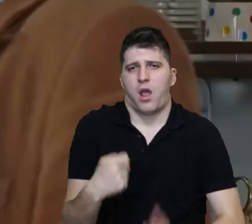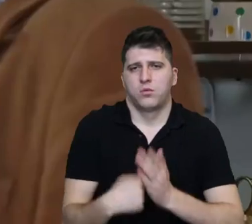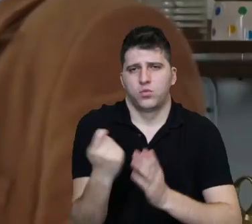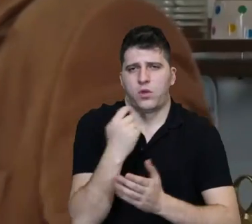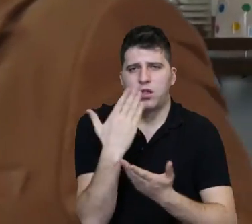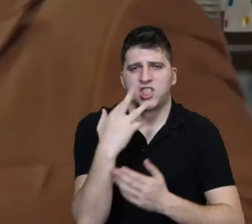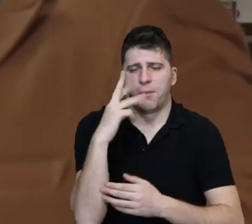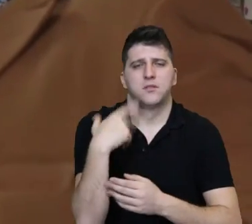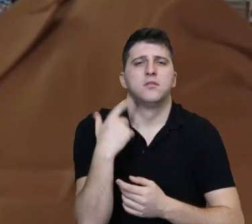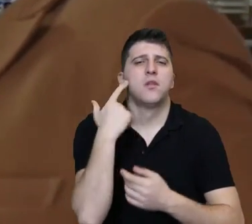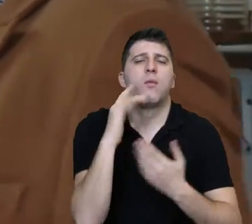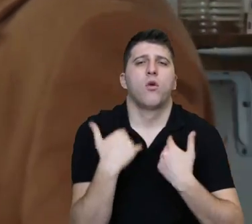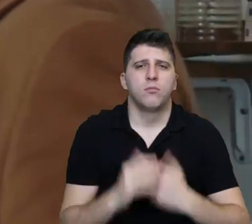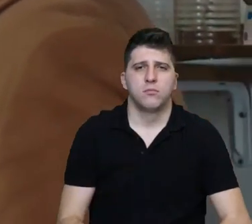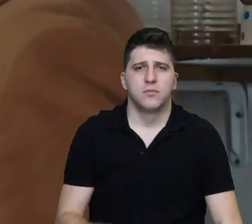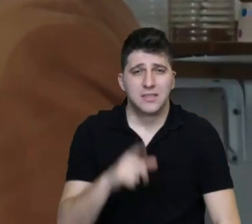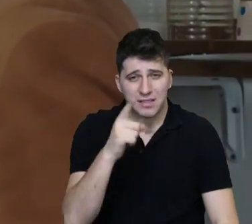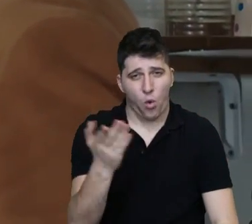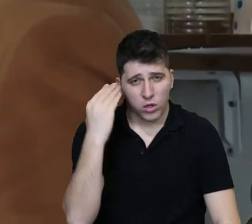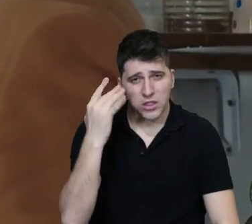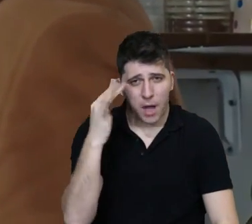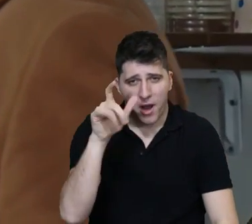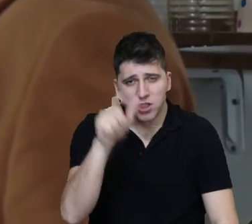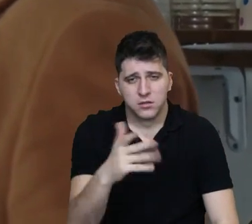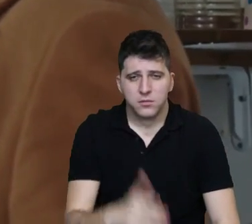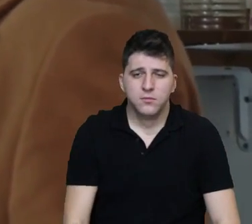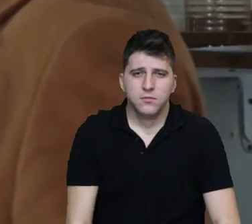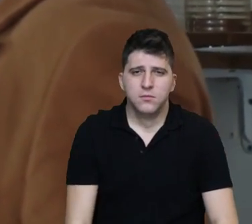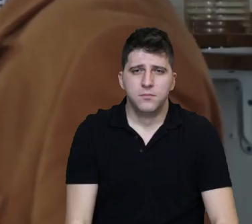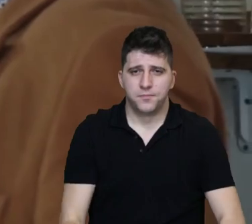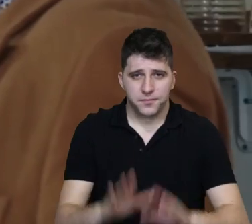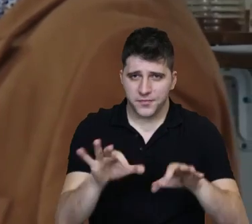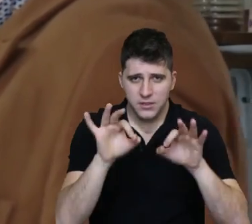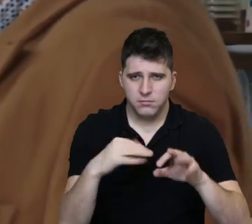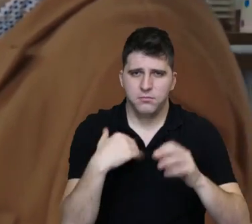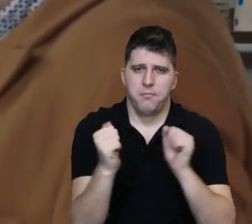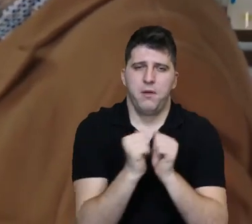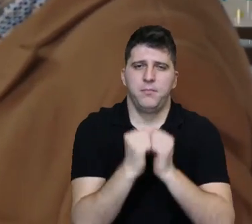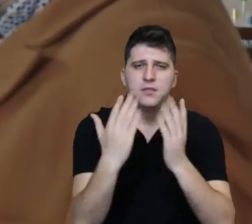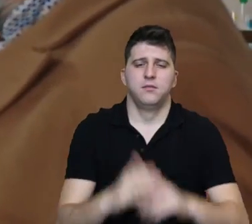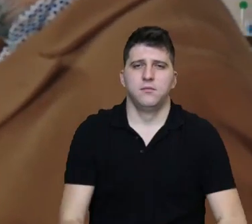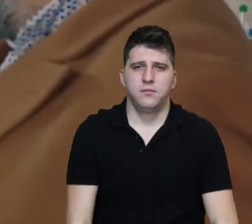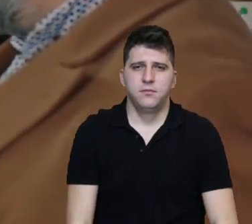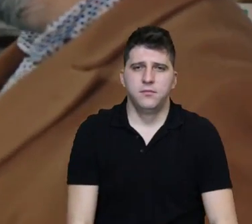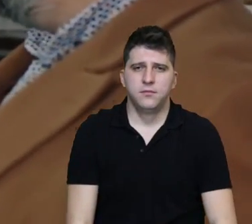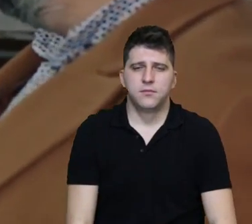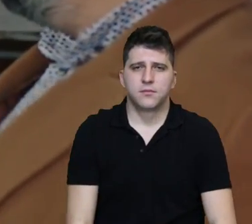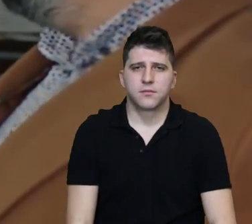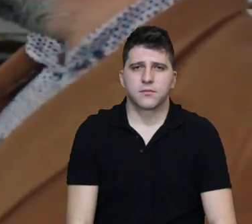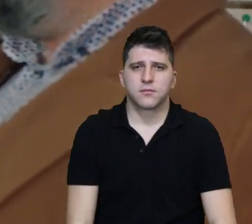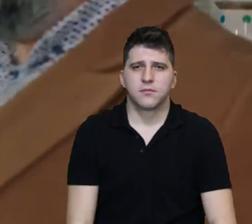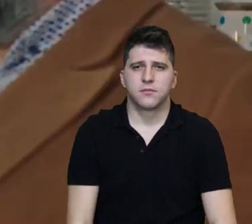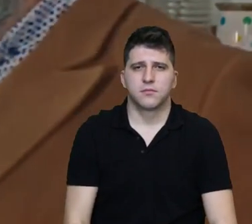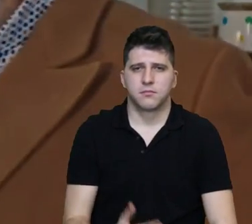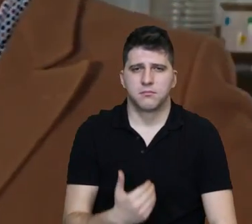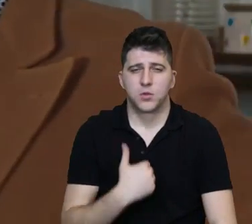Yabancı işte. Umut sen de bir zamanlar yabancıydın. Ama şimdi bizdensin. Yalnız ben kullandım